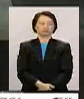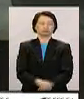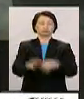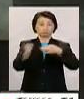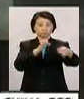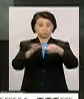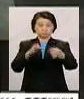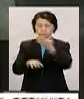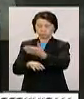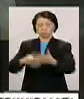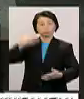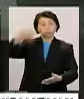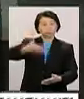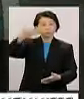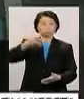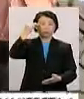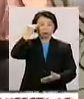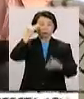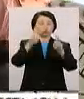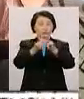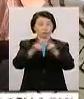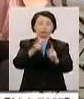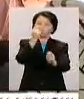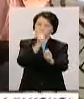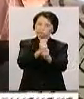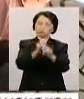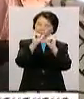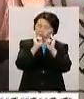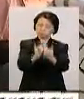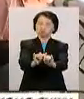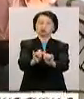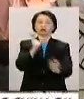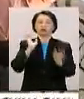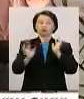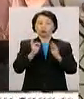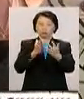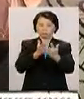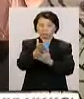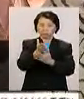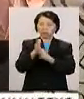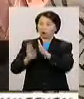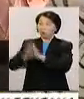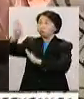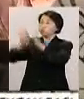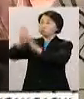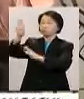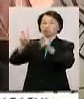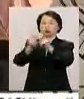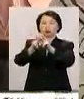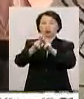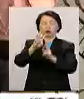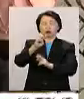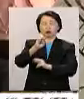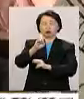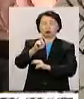Jelas beliau lagi, sejarah kemelayuan kampung tersebut tetap akan dikekalkan walaupun melalui arus pembangunan seperti Kampung Monte